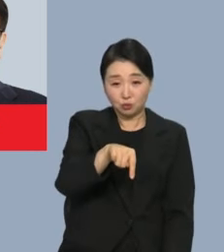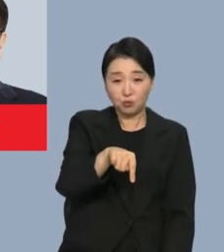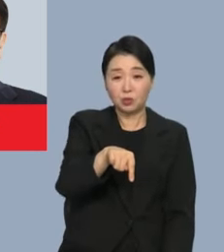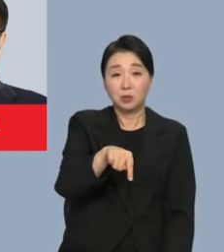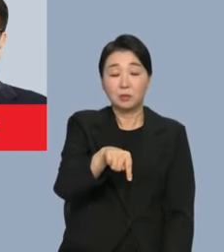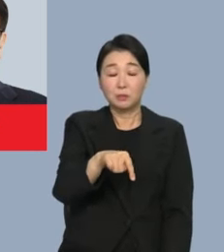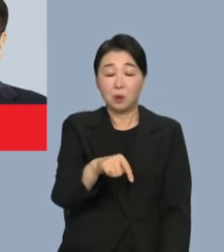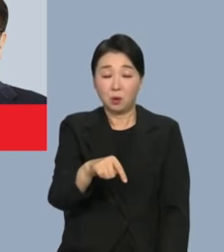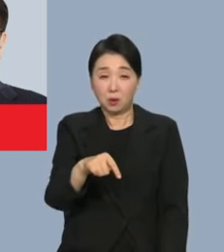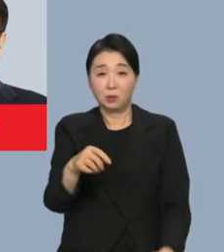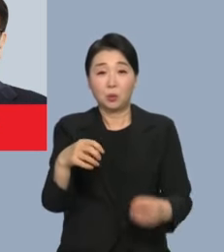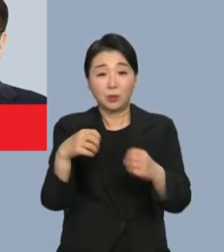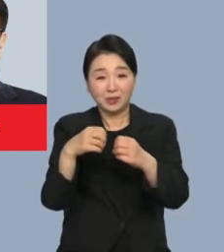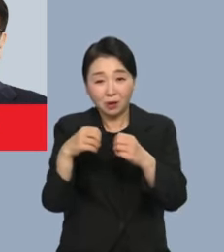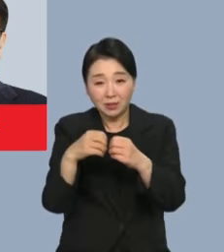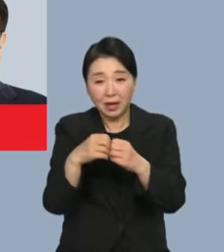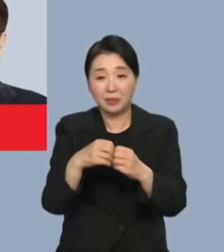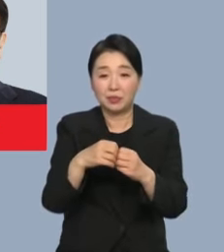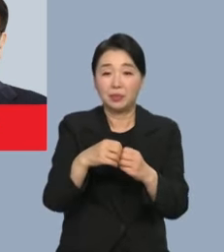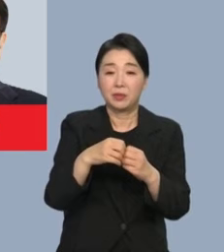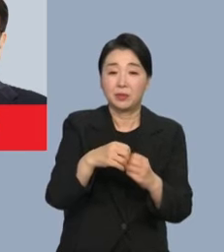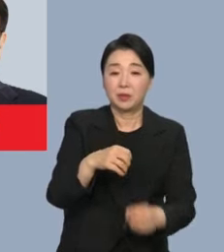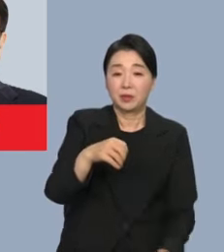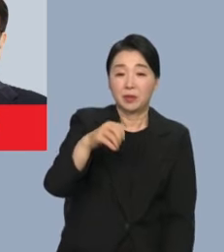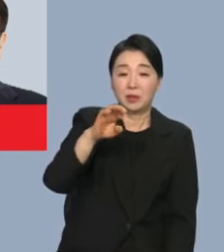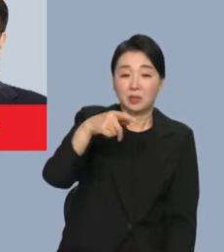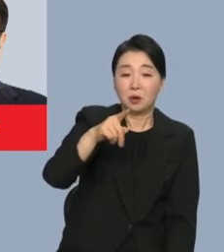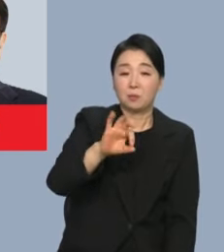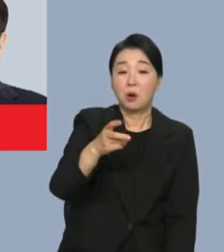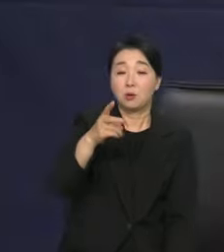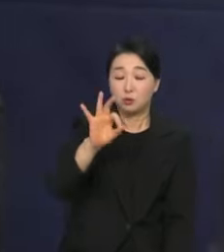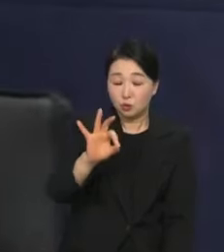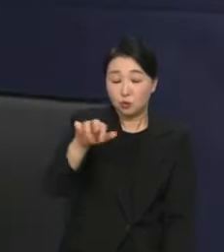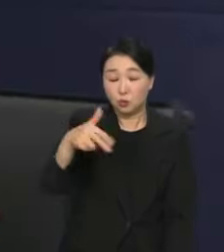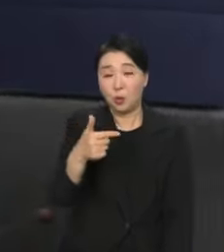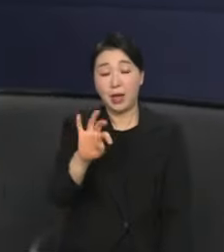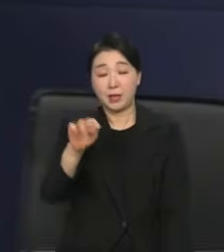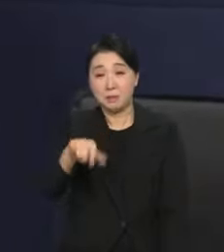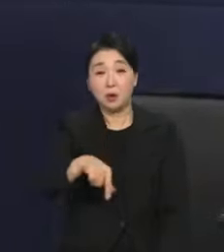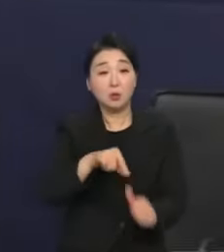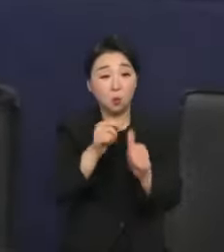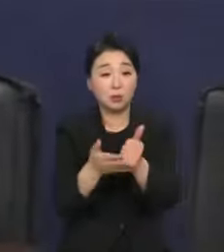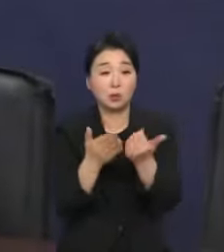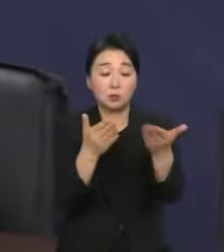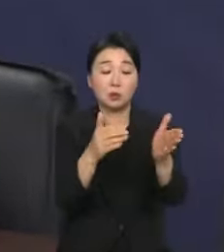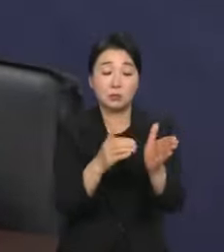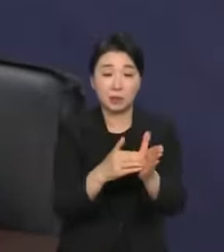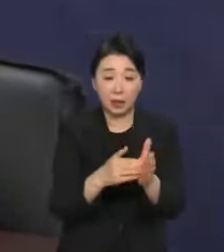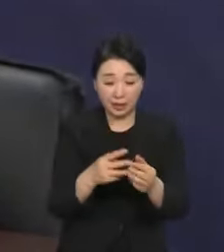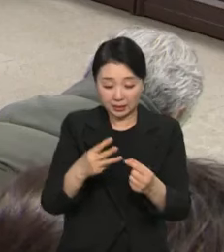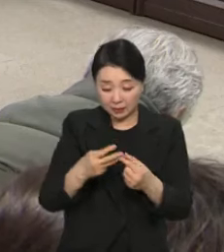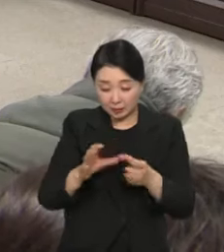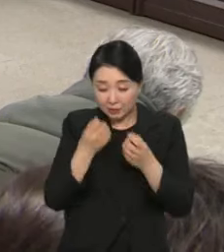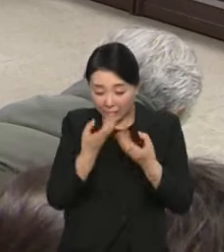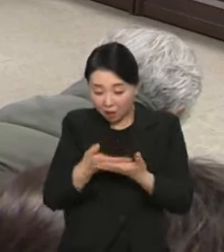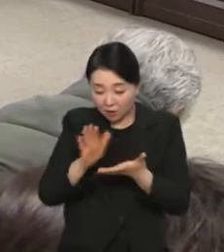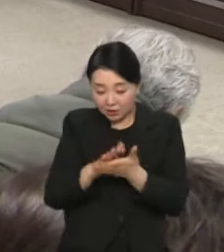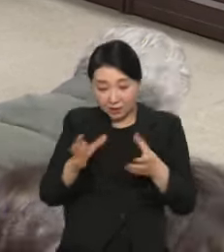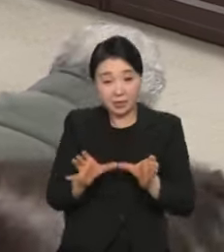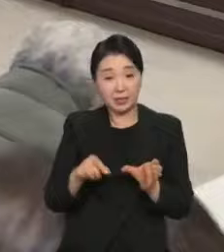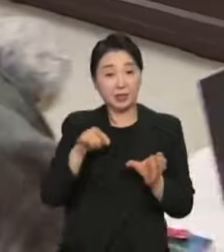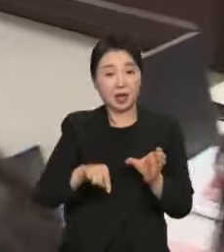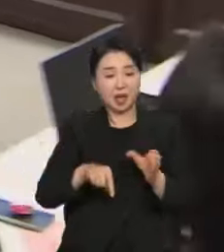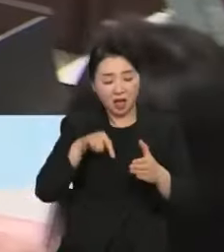김태호 김해의 조혜진 의원도 우선 공천 제 3지대 통합 정당인 개혁 신당에서